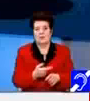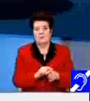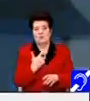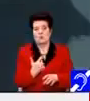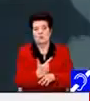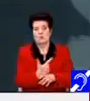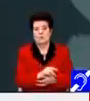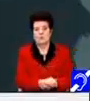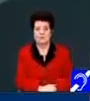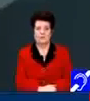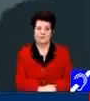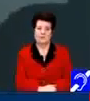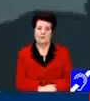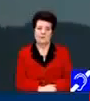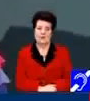dublu.